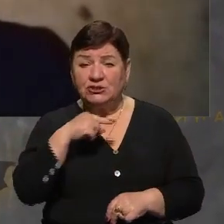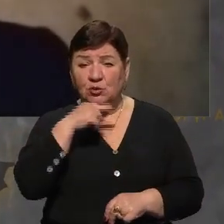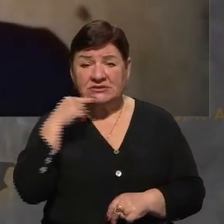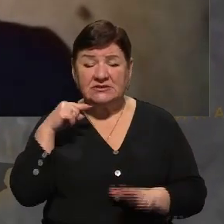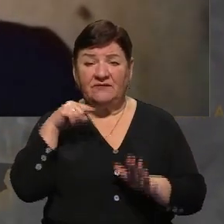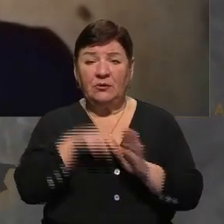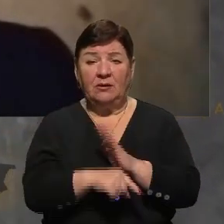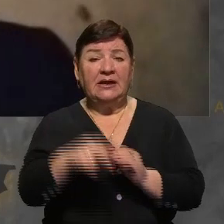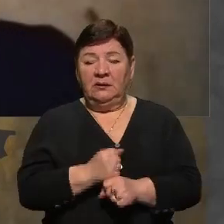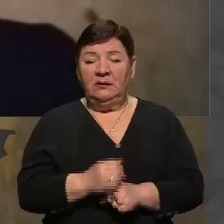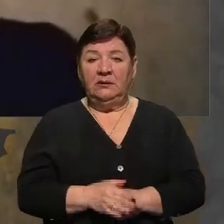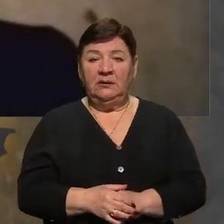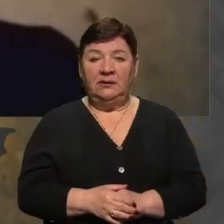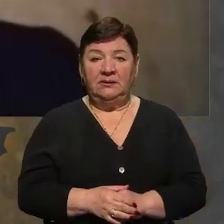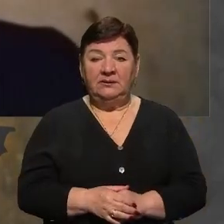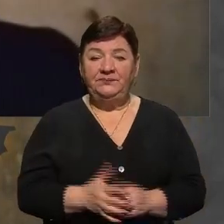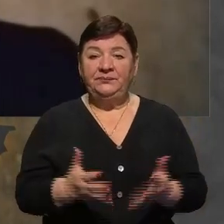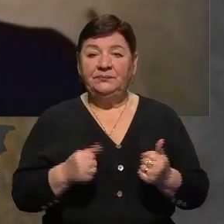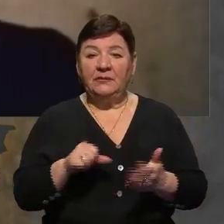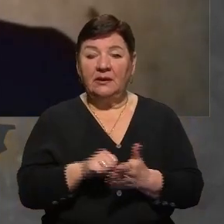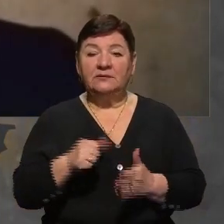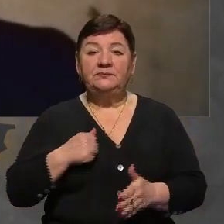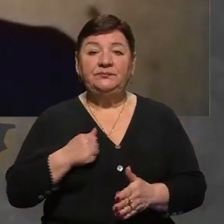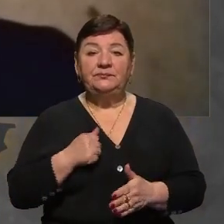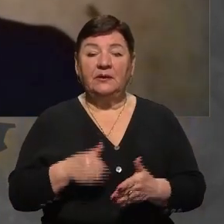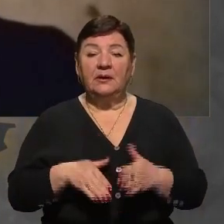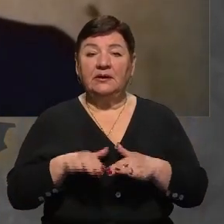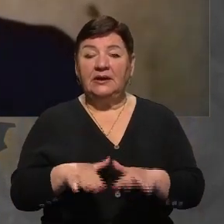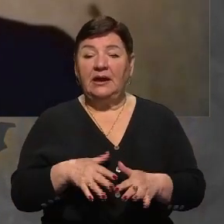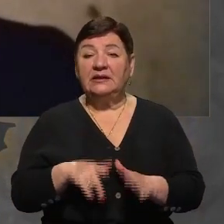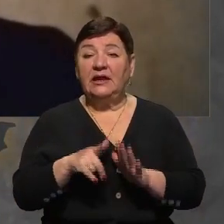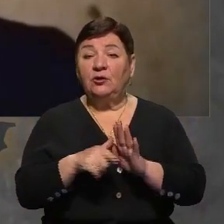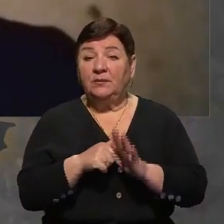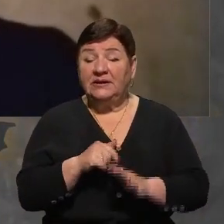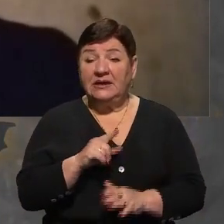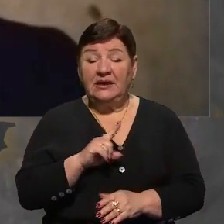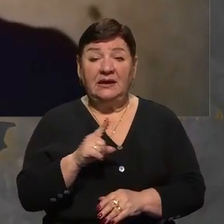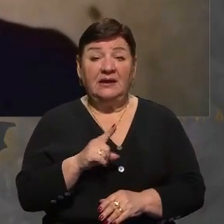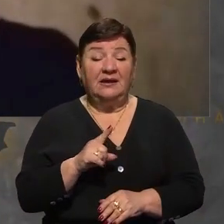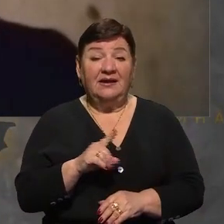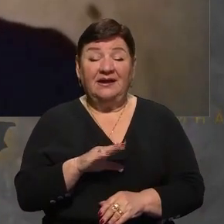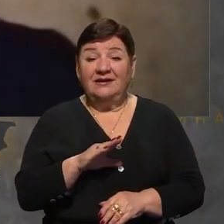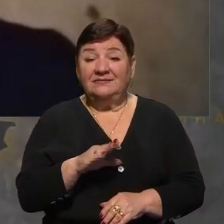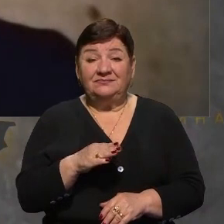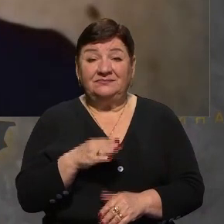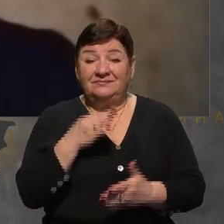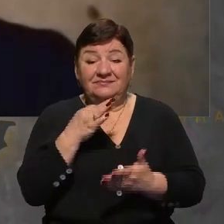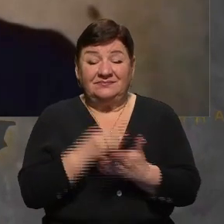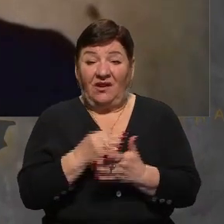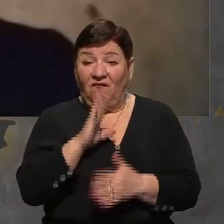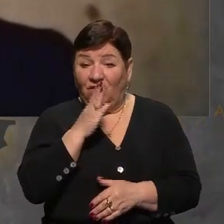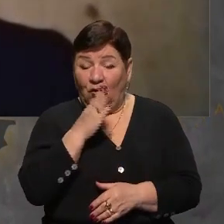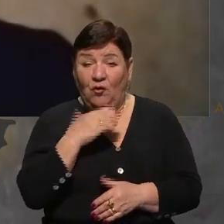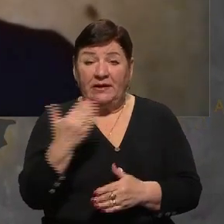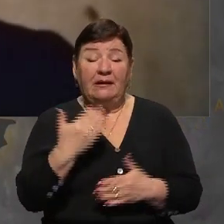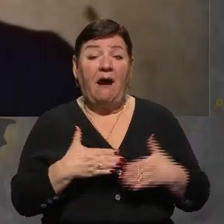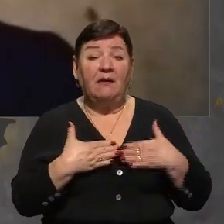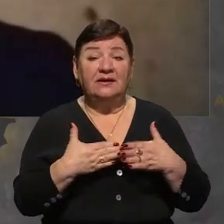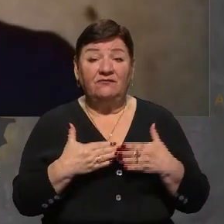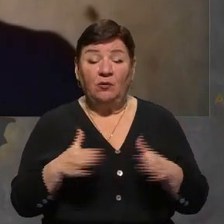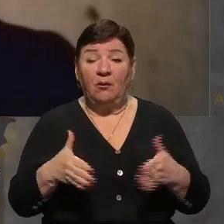вторгнення на Київщині, які брали участь в бойових діях на Донбасі, тому недооцінювати ворога не можна. Найголовніше, що їх активно підтримує